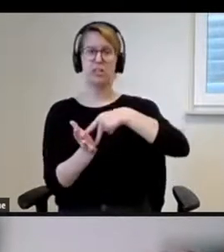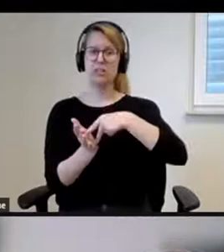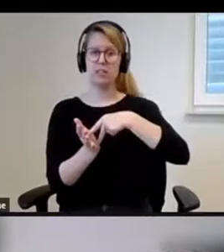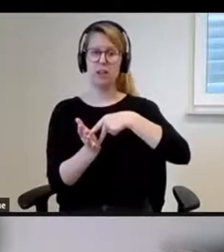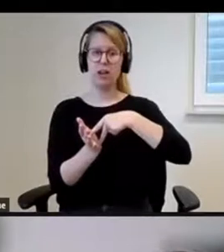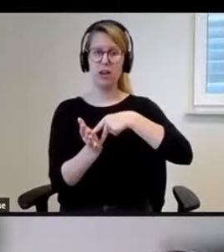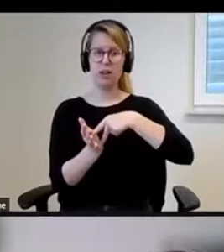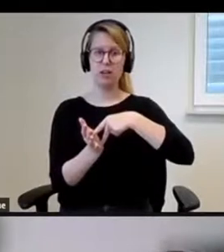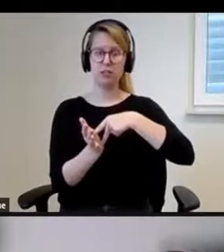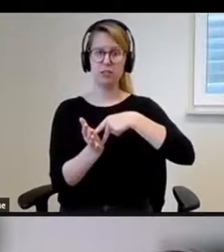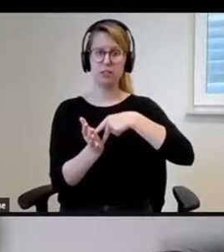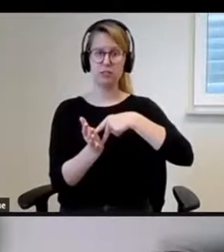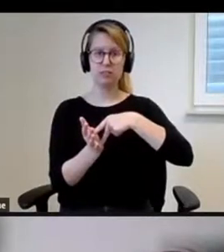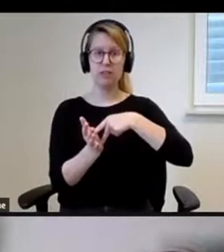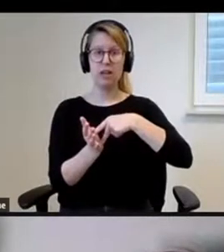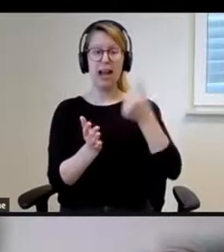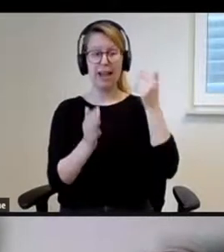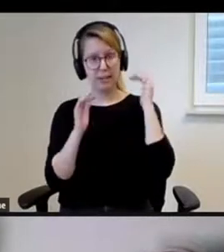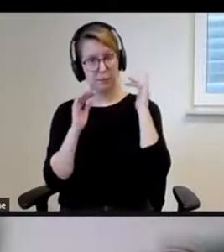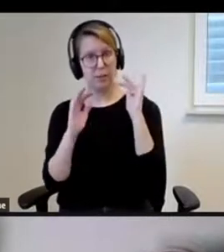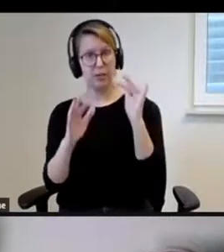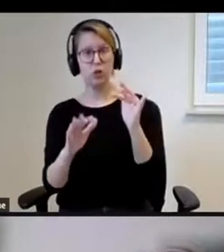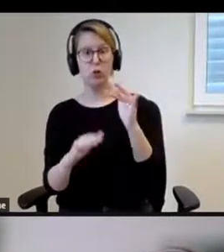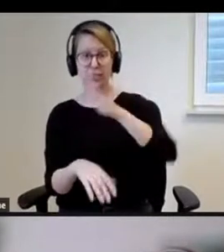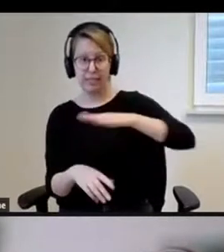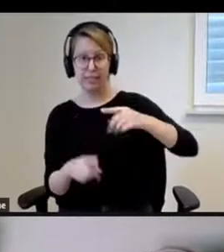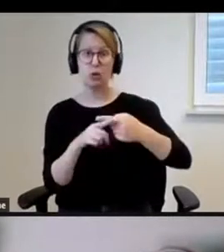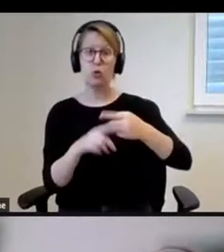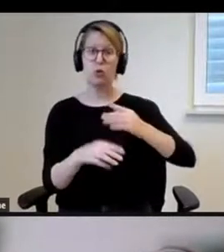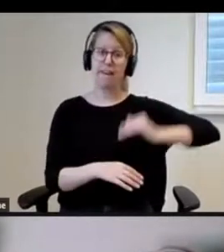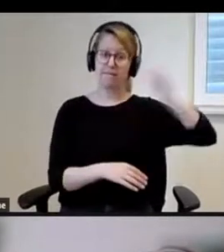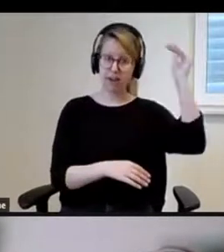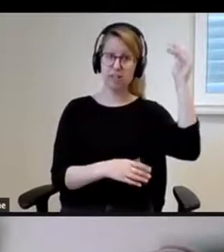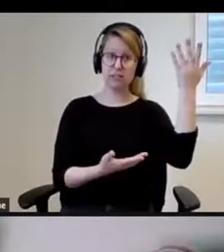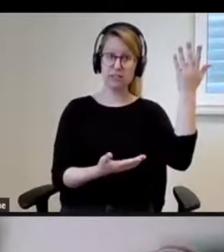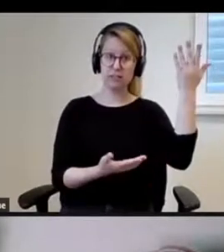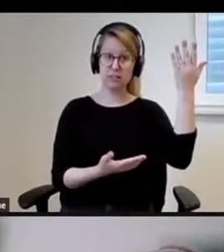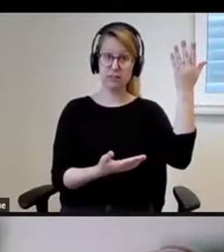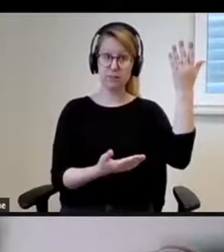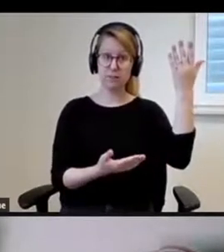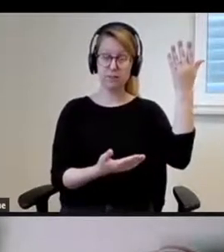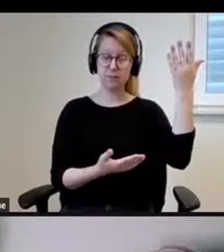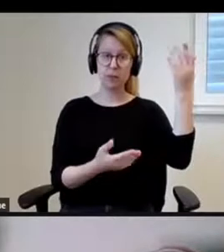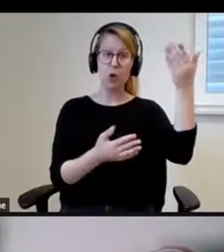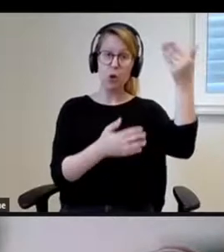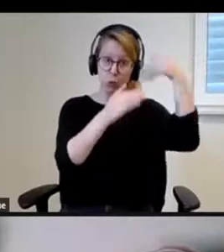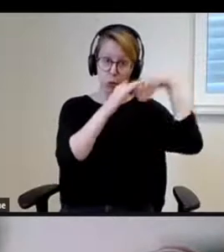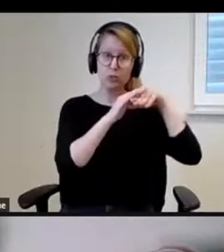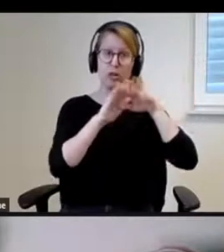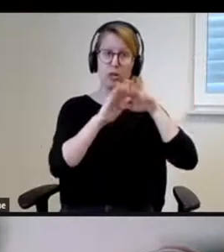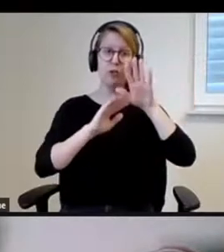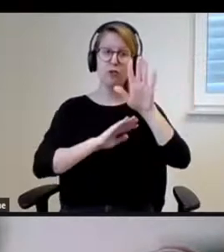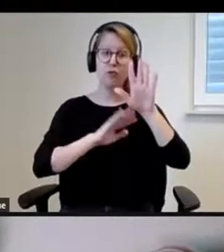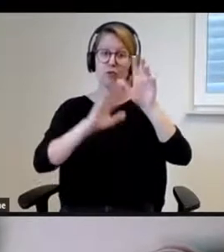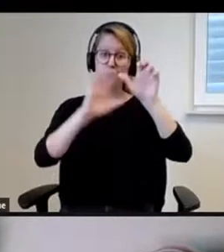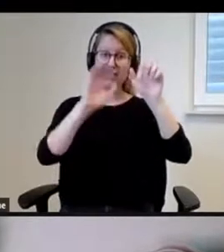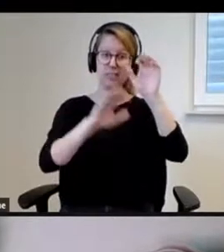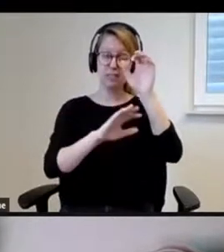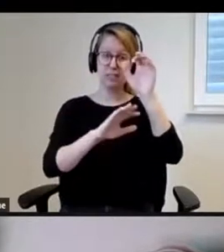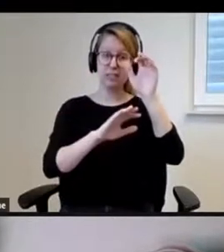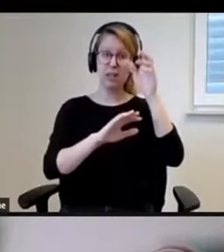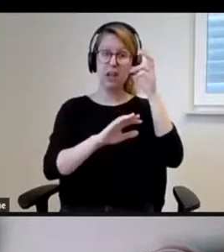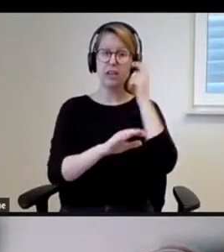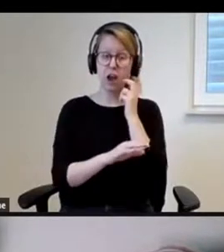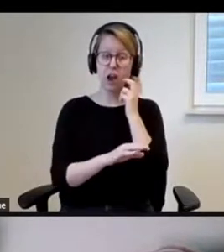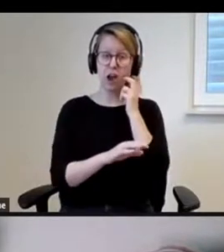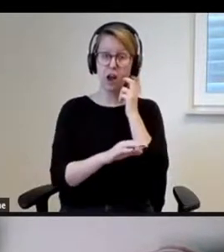d'adultes handicapés âgés de moins de 65 ans et 2 millions de personnes âgées de plus de 65